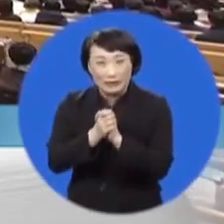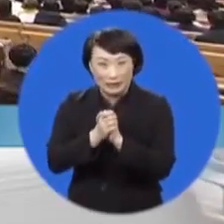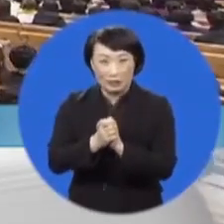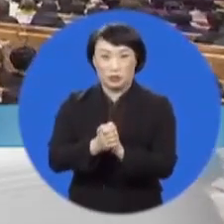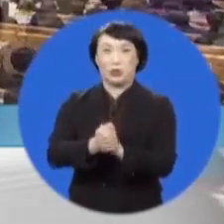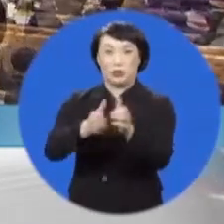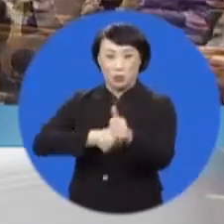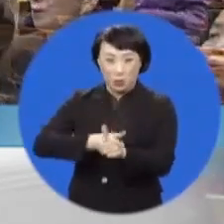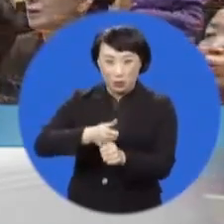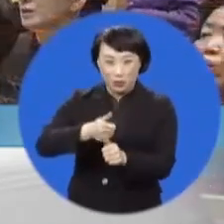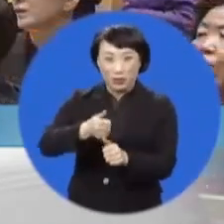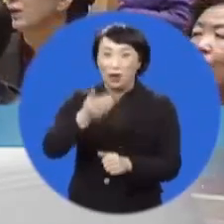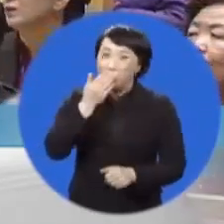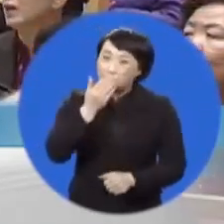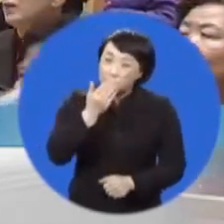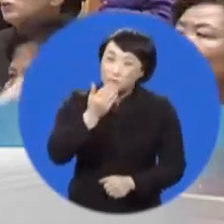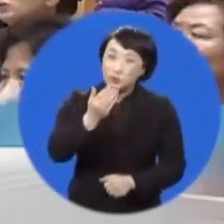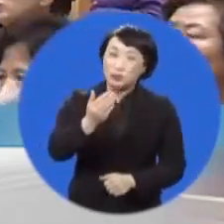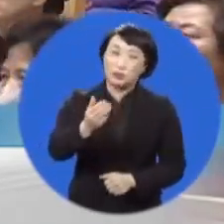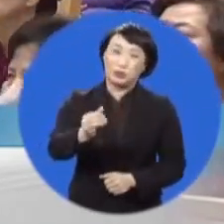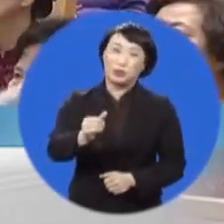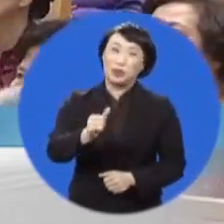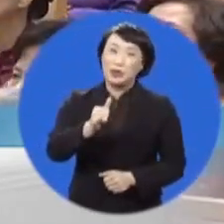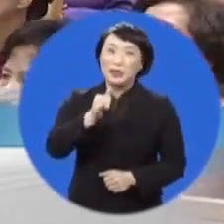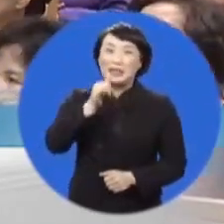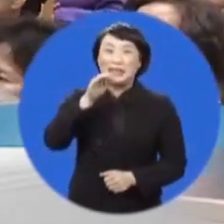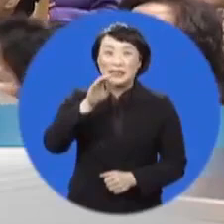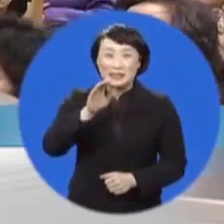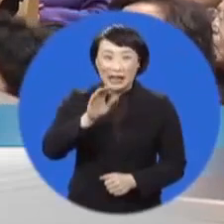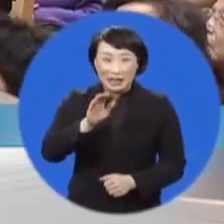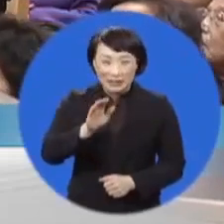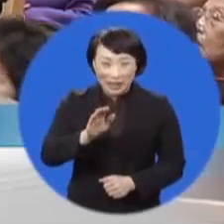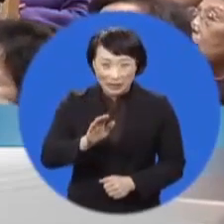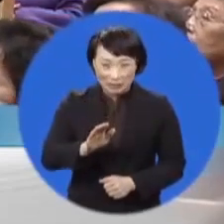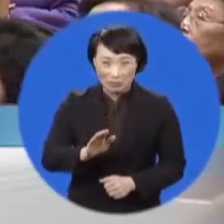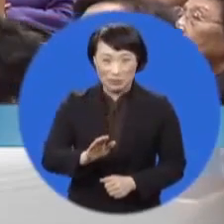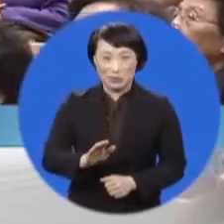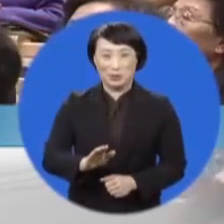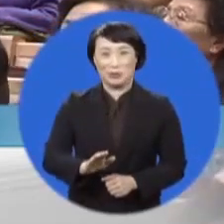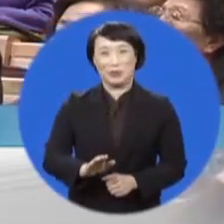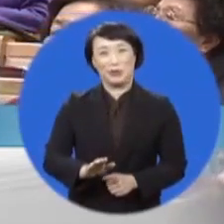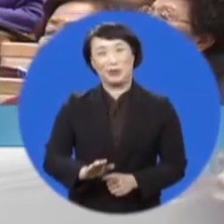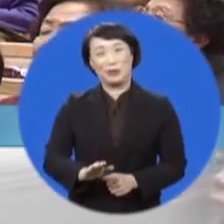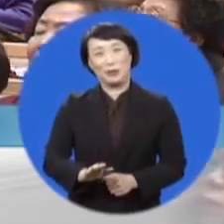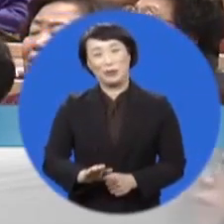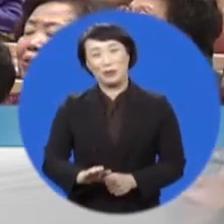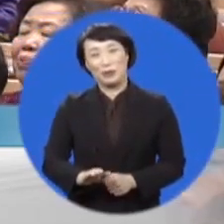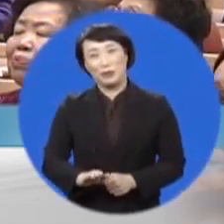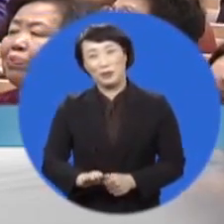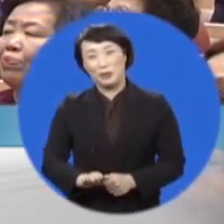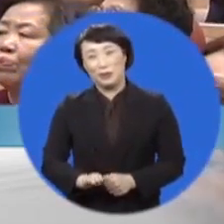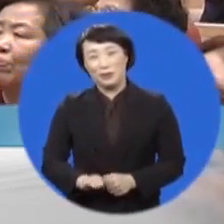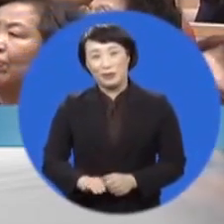취 도로 이 겨워 낼수 peter yoo 5